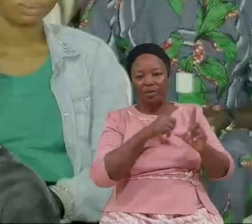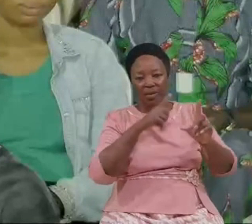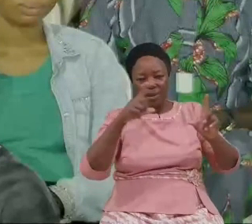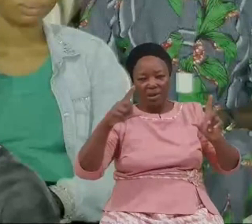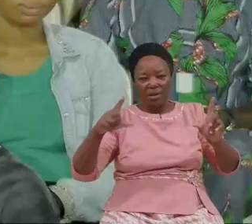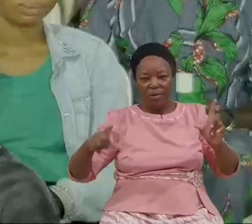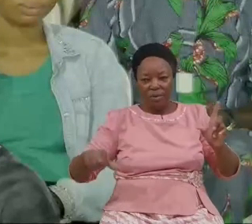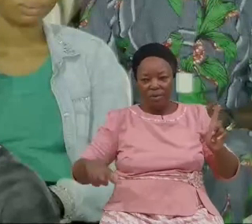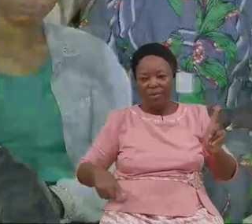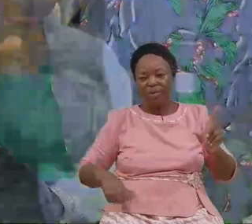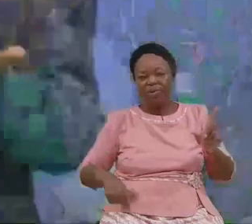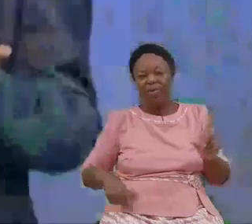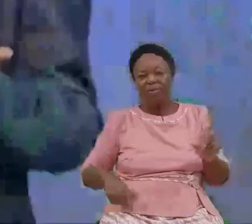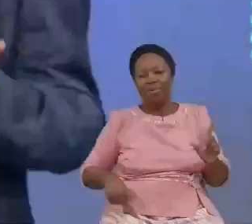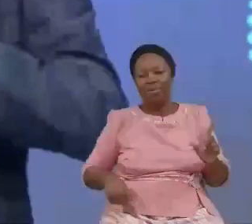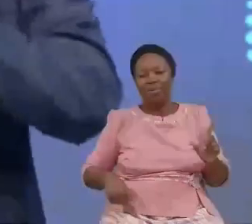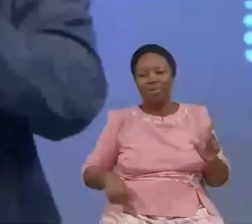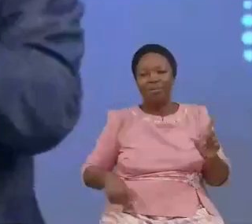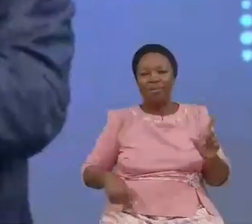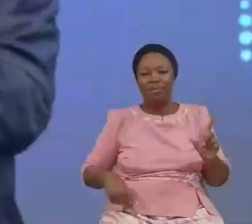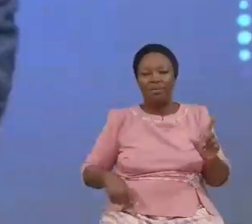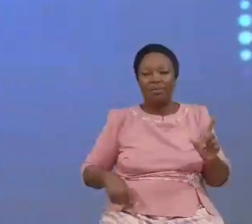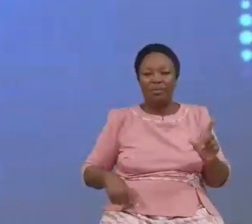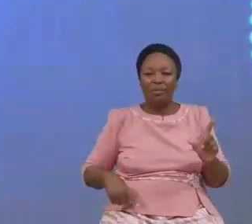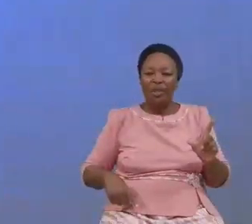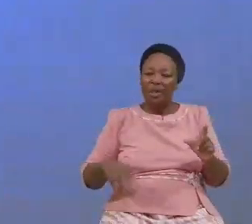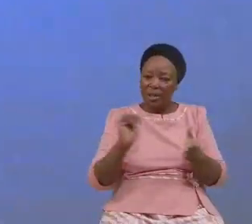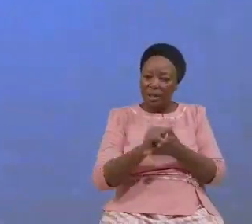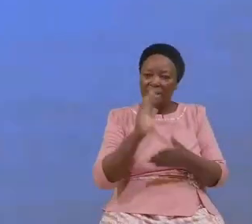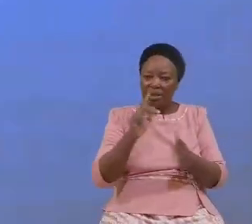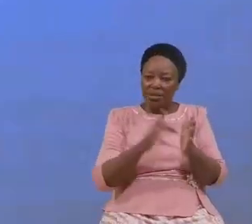destiné Jésus-Christ envoyer